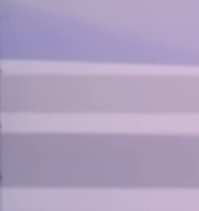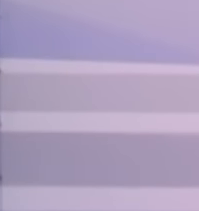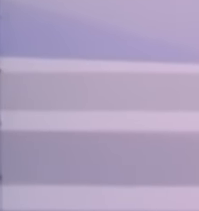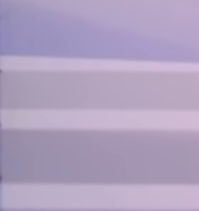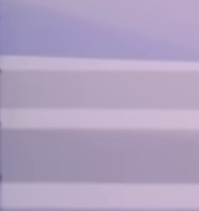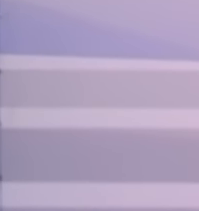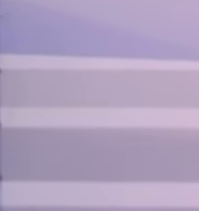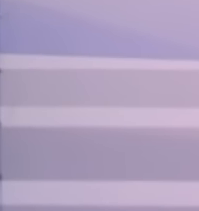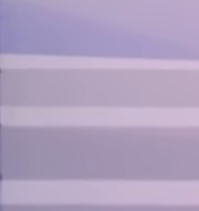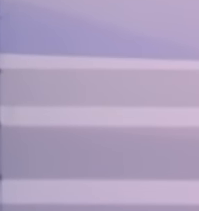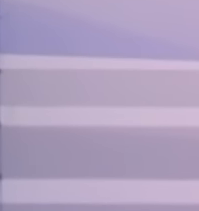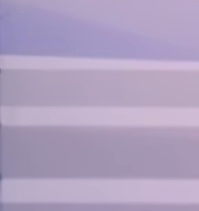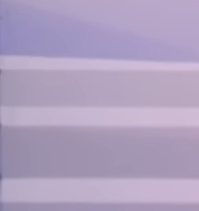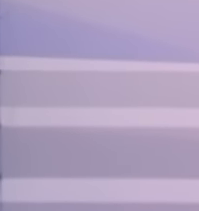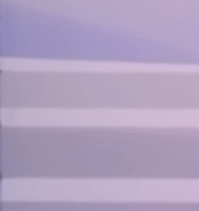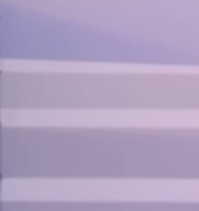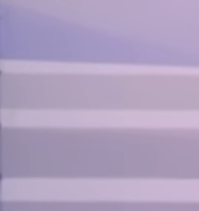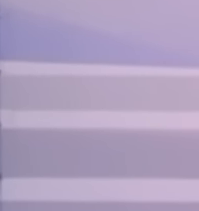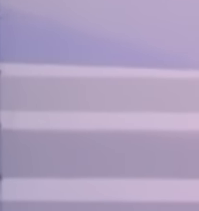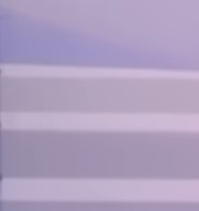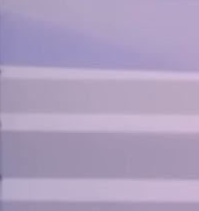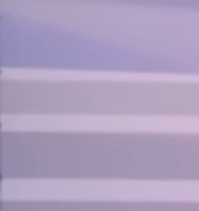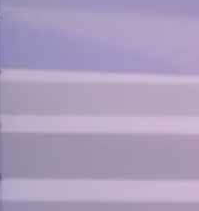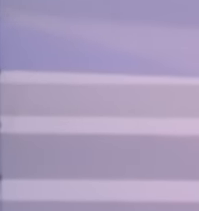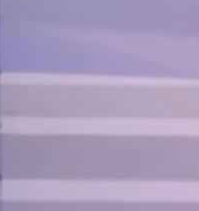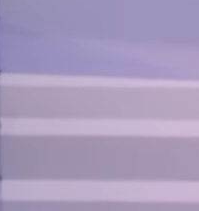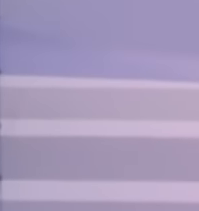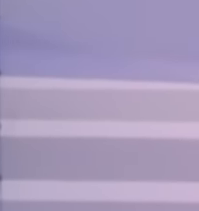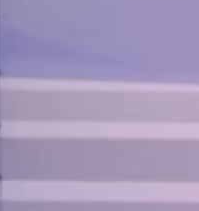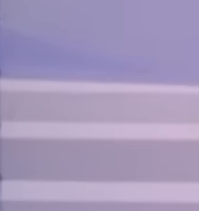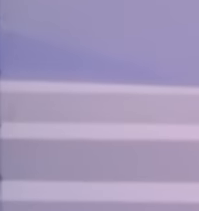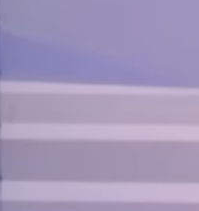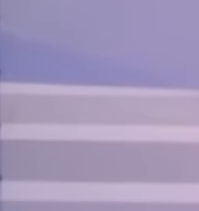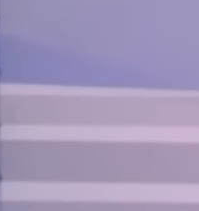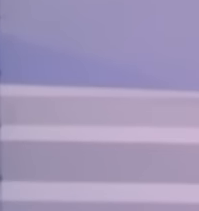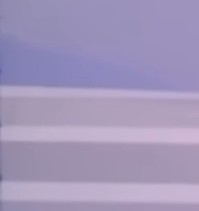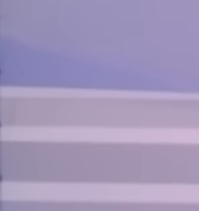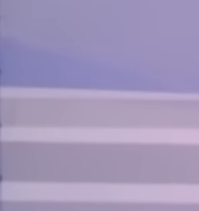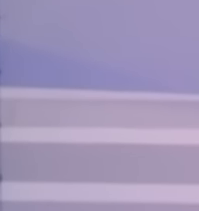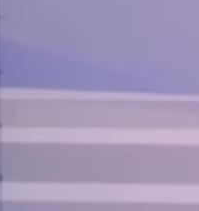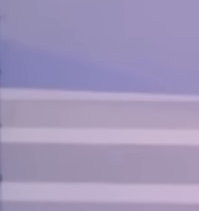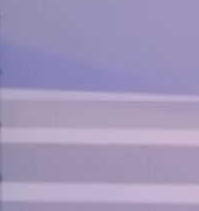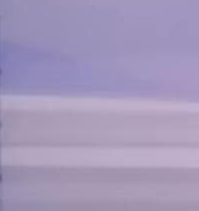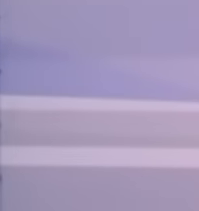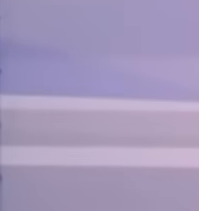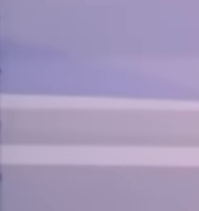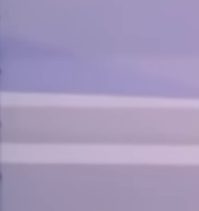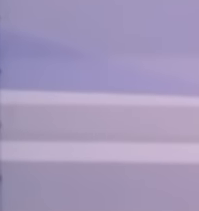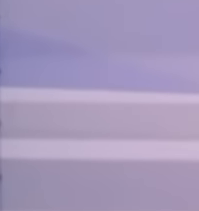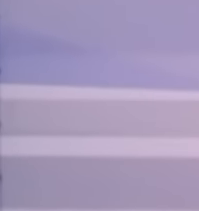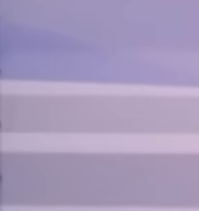kapuso, patuloy na tumutok sa mga balita. Mag-subscribe sa GMA Integrated News sa YouTube. Sa mga kapuso